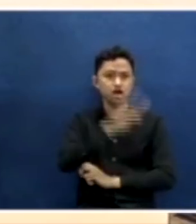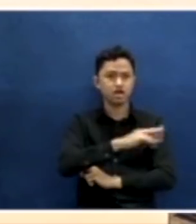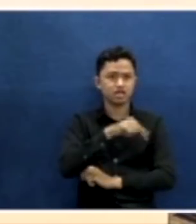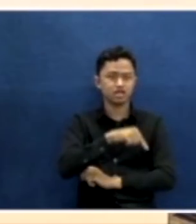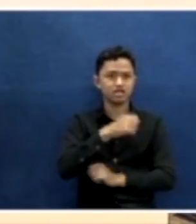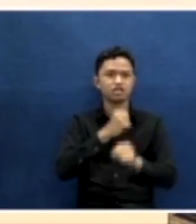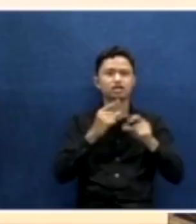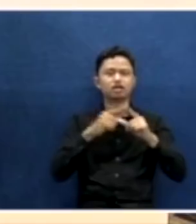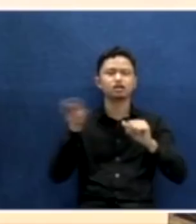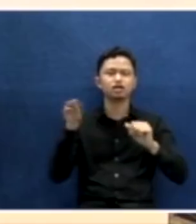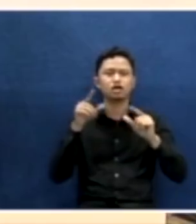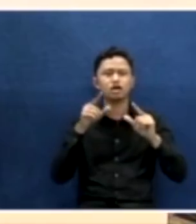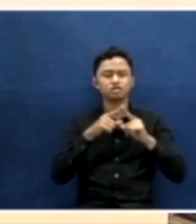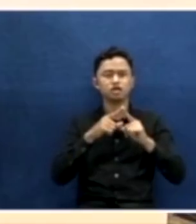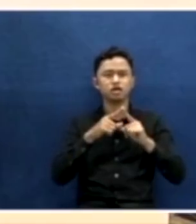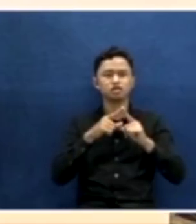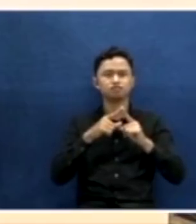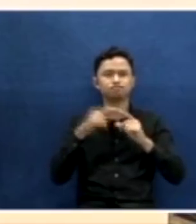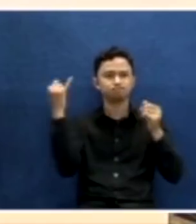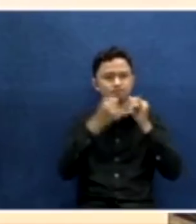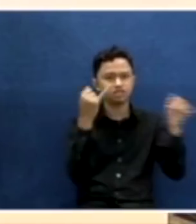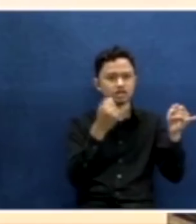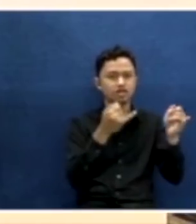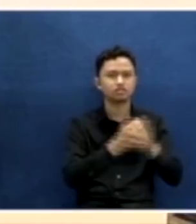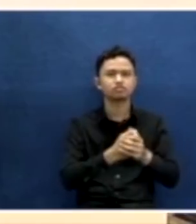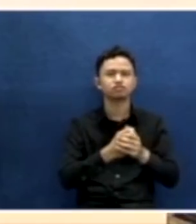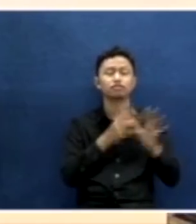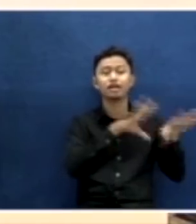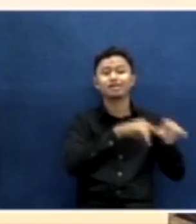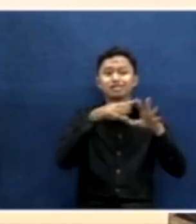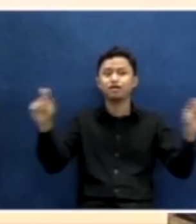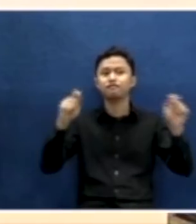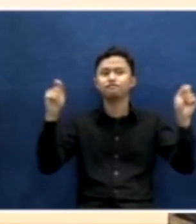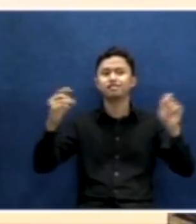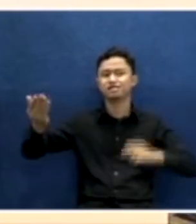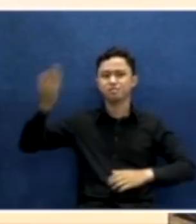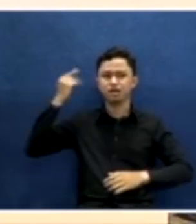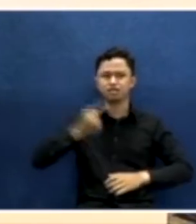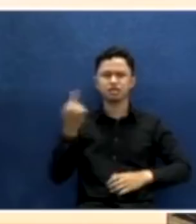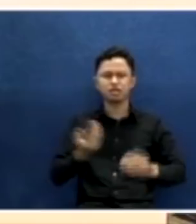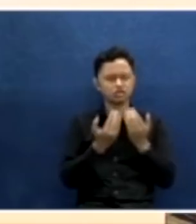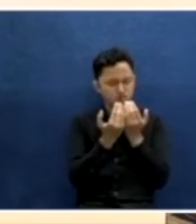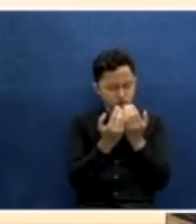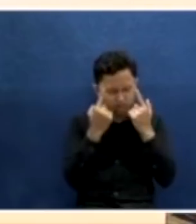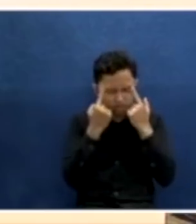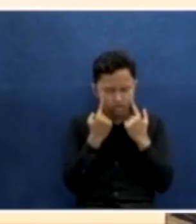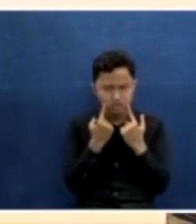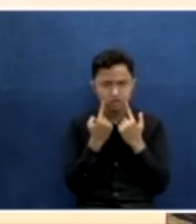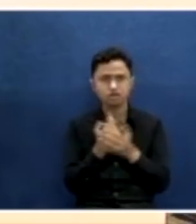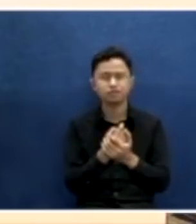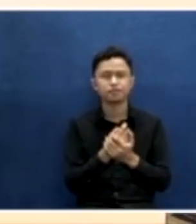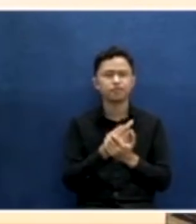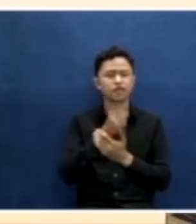Padahal kita setahun lalu di hijrah Fest kita merintih sambil meneteskan airmata mendoakan saudara kita di Palestina Kenapa